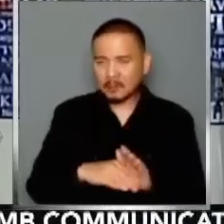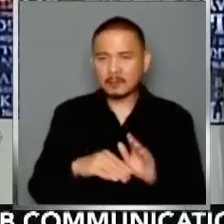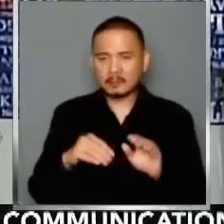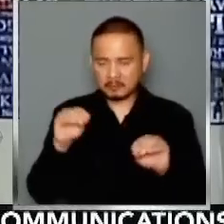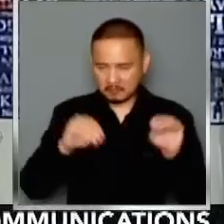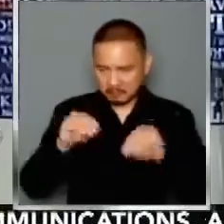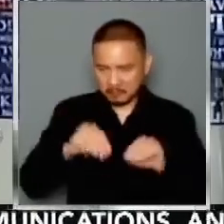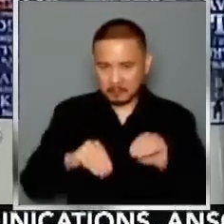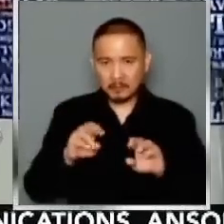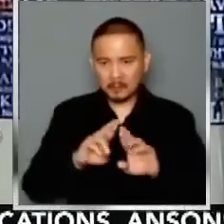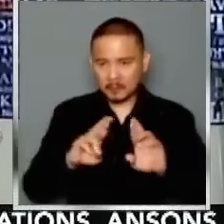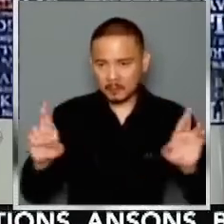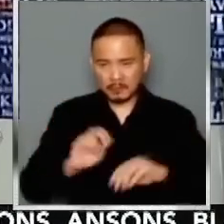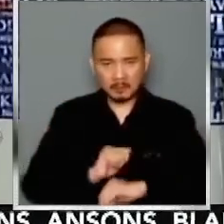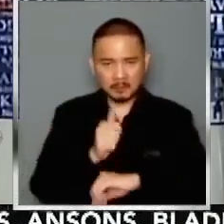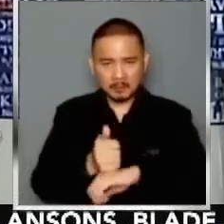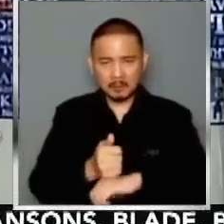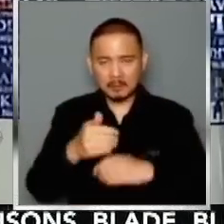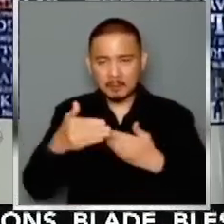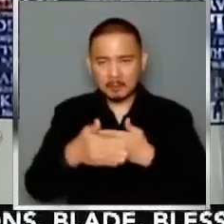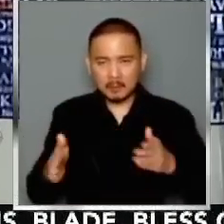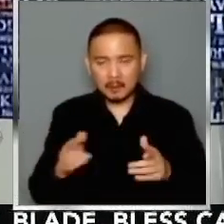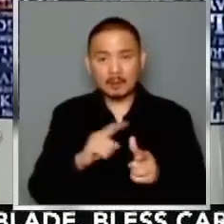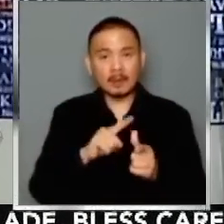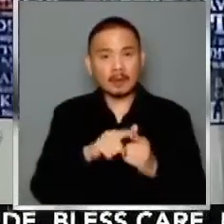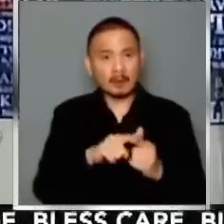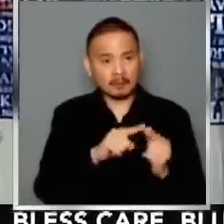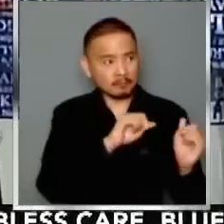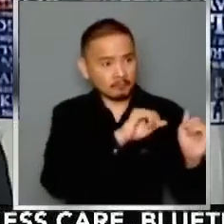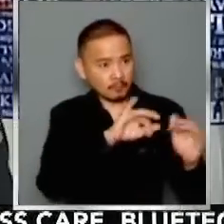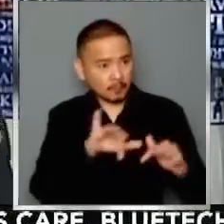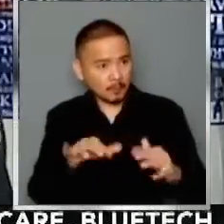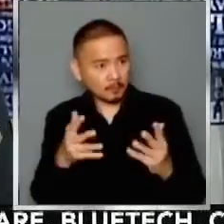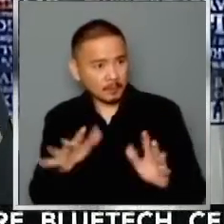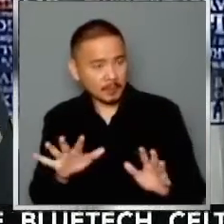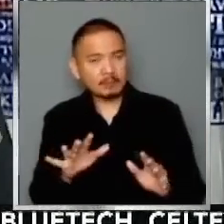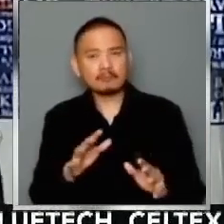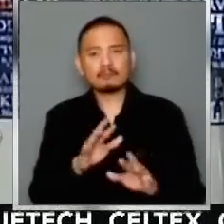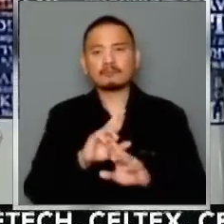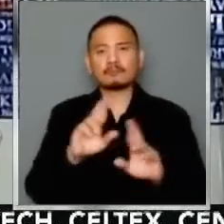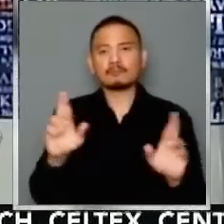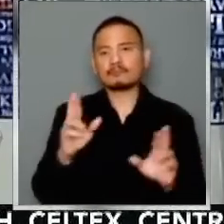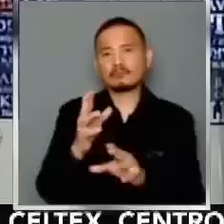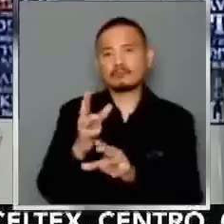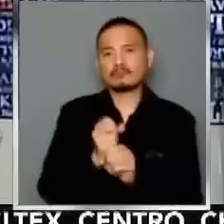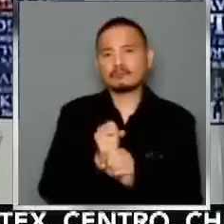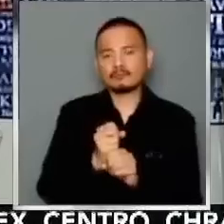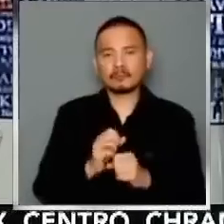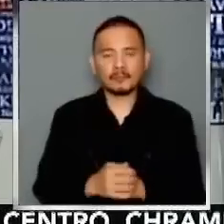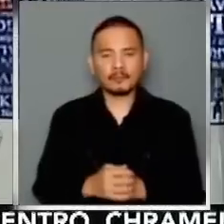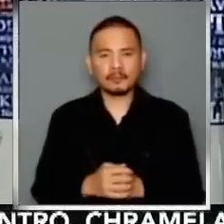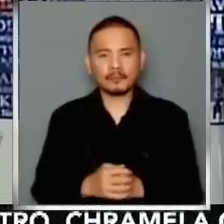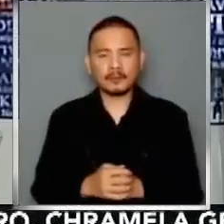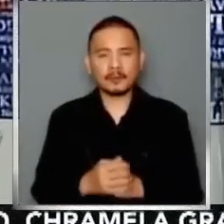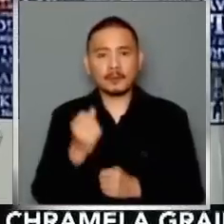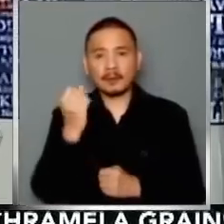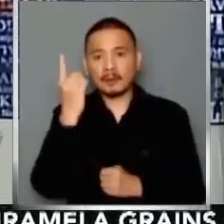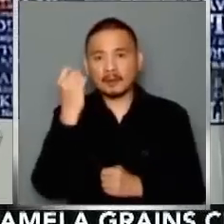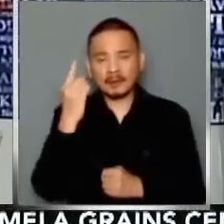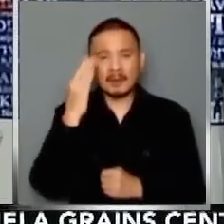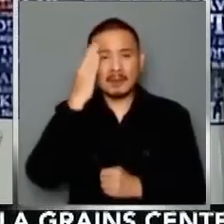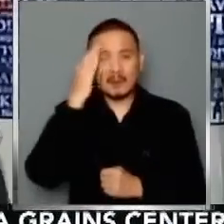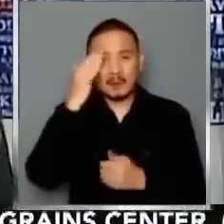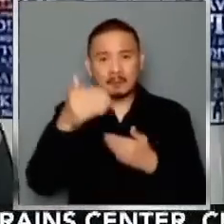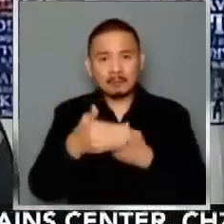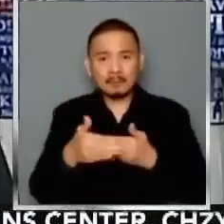up ah the problem is that Iyung ag may multi number of boxes po sila we need to locate the kamukha nito May